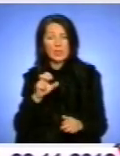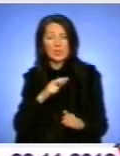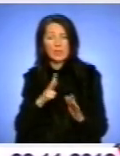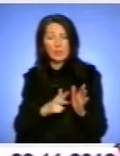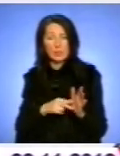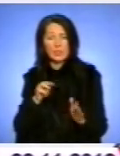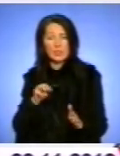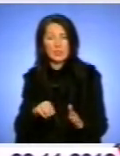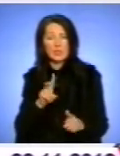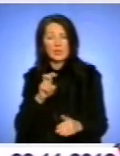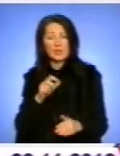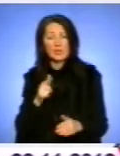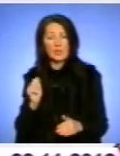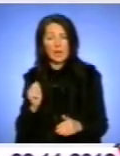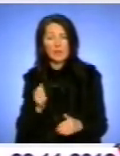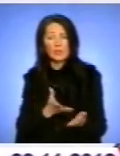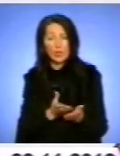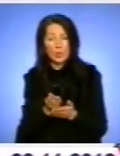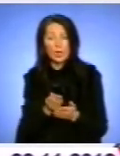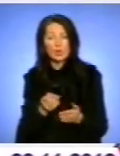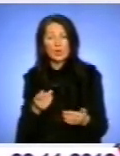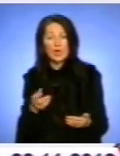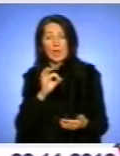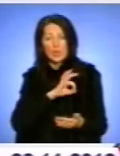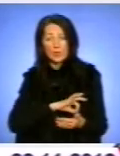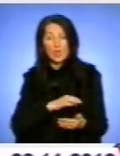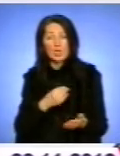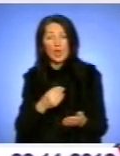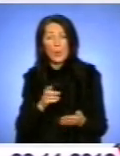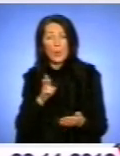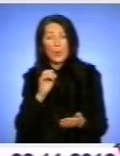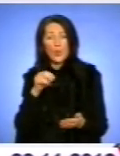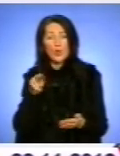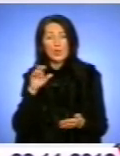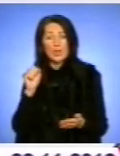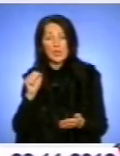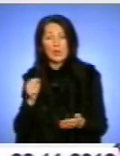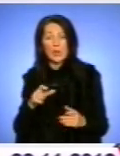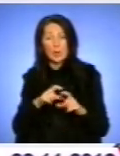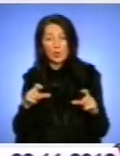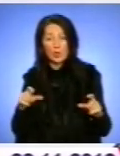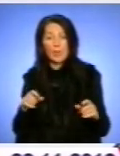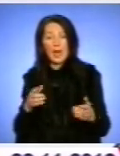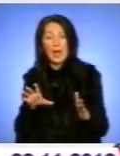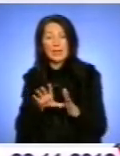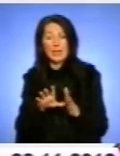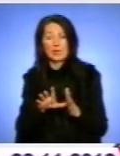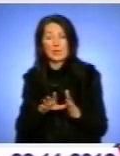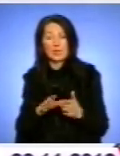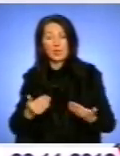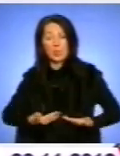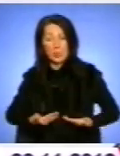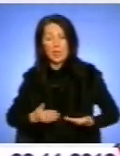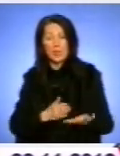318 тисяч 200 гривень. Оплату за спожиті бюджетними установами енергоносіїв та житлово-комунальних послуг – 7